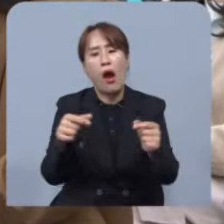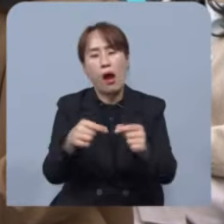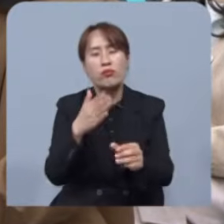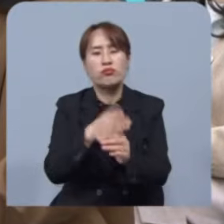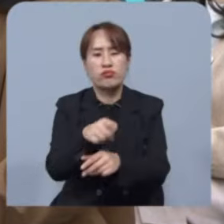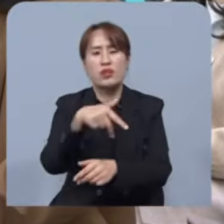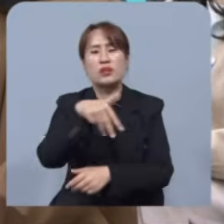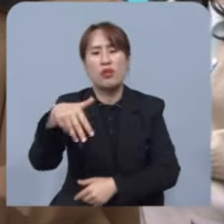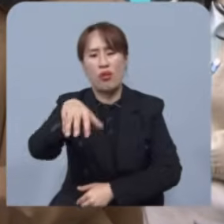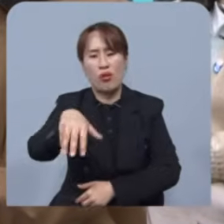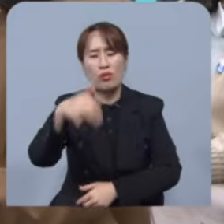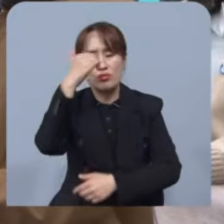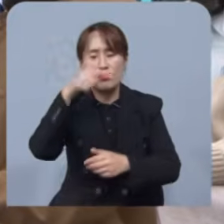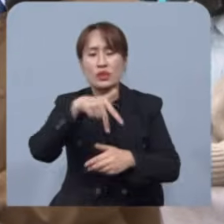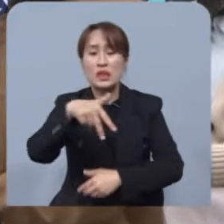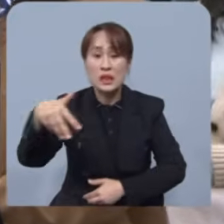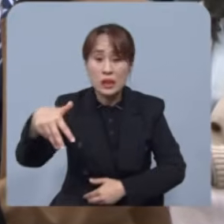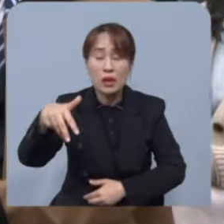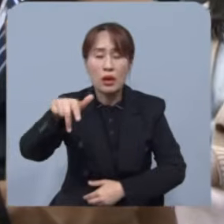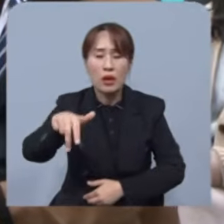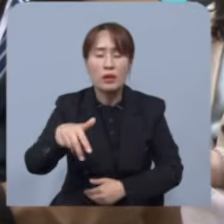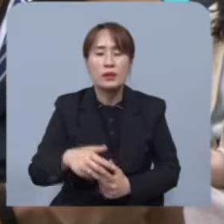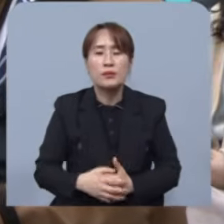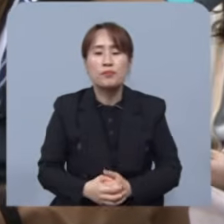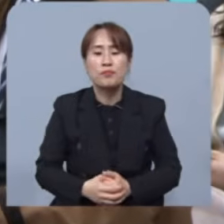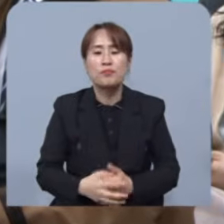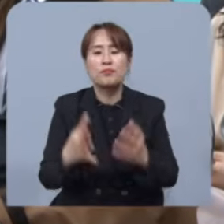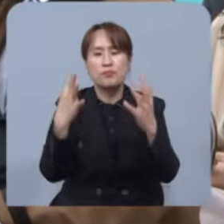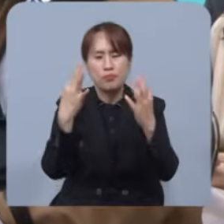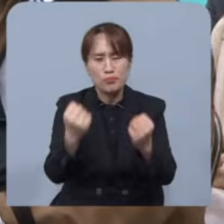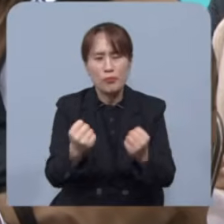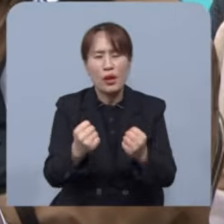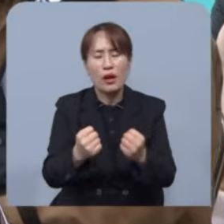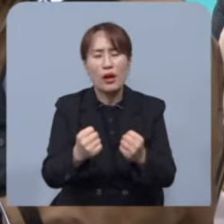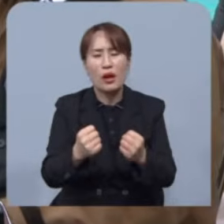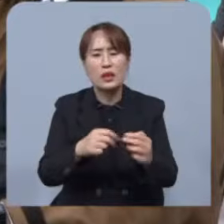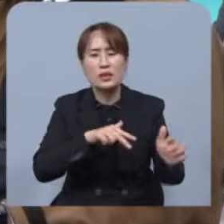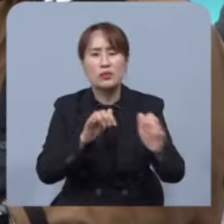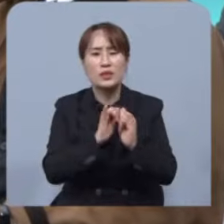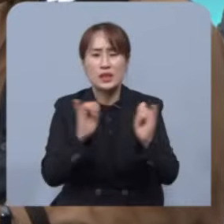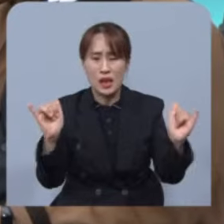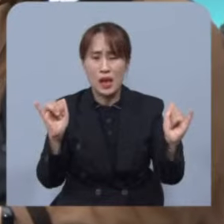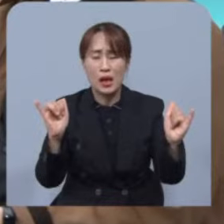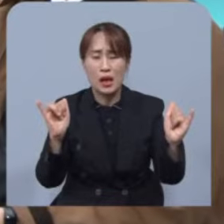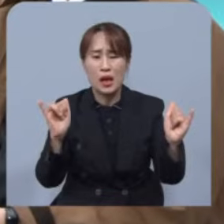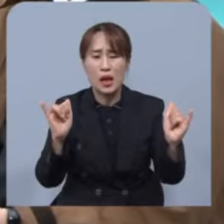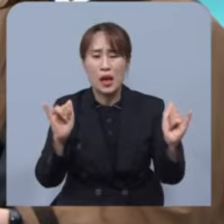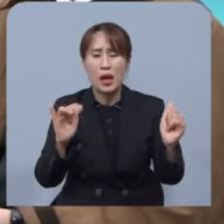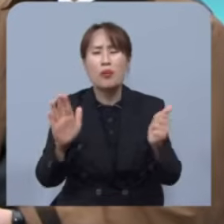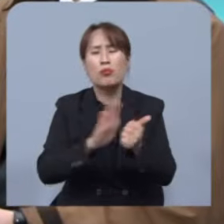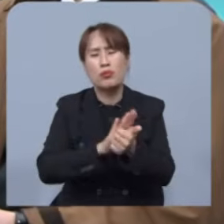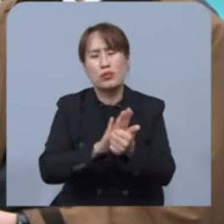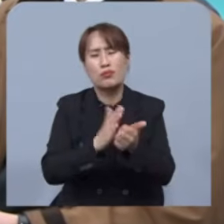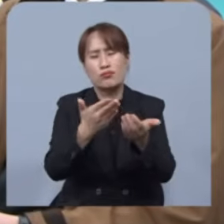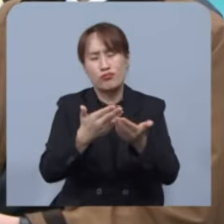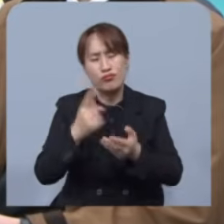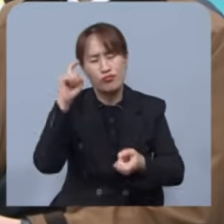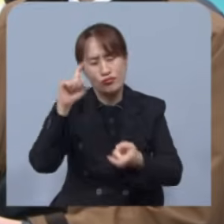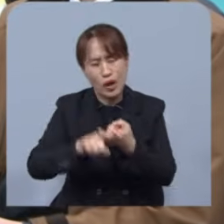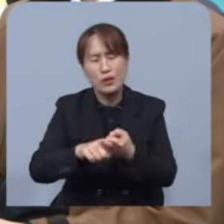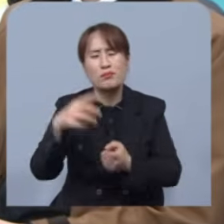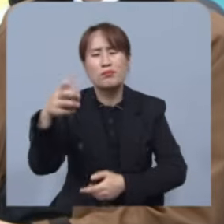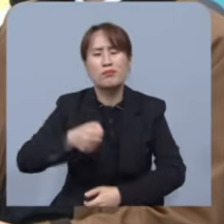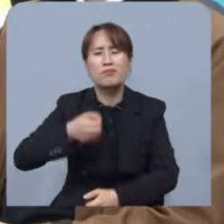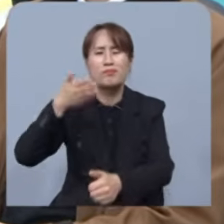때문에 충북 제천시도 우리 많은 정치하시는 분들께서 보살펴 주시고 관심